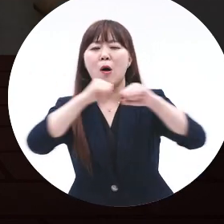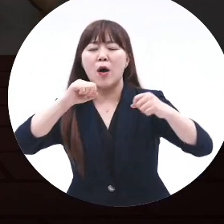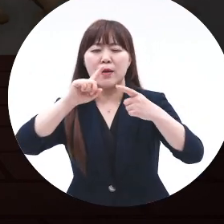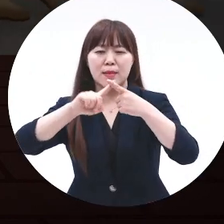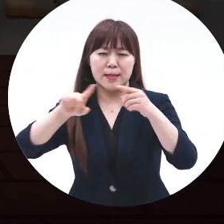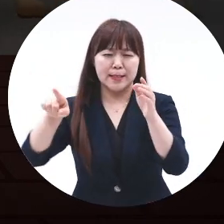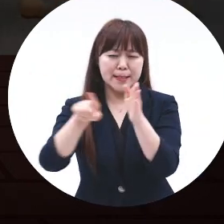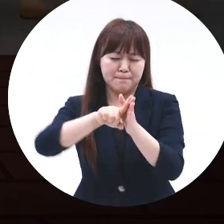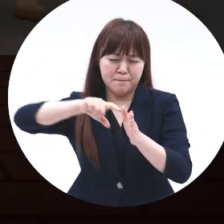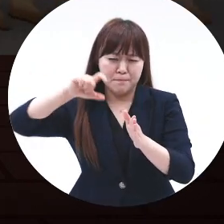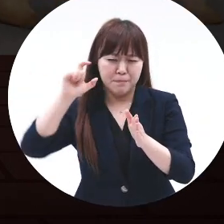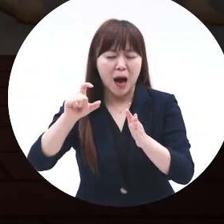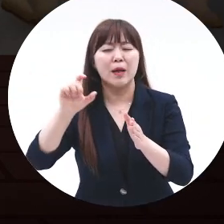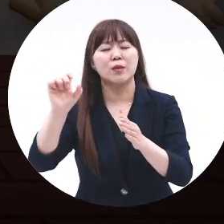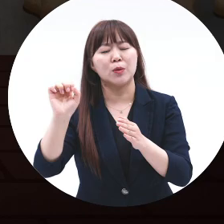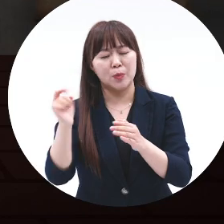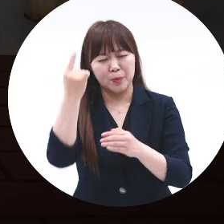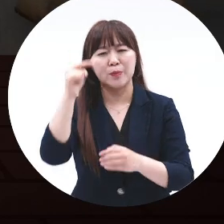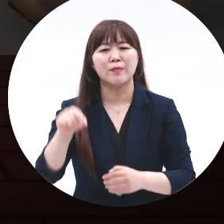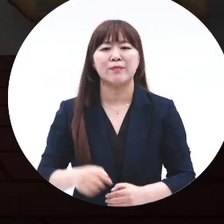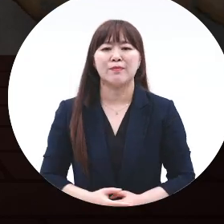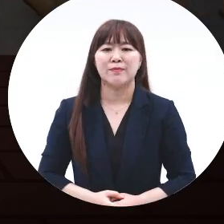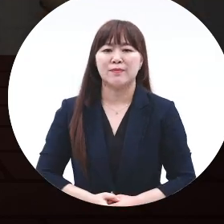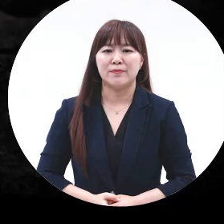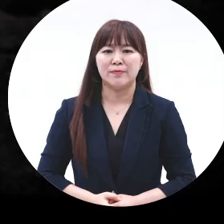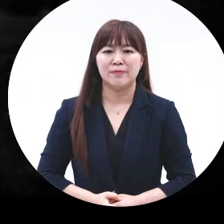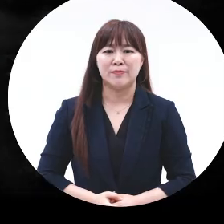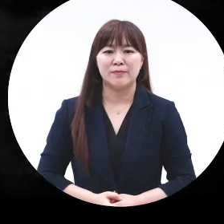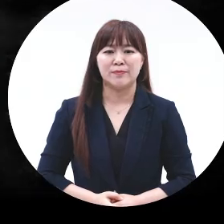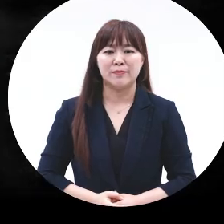대한 강한 신념이 있었기에 가능한 일이었습니다.